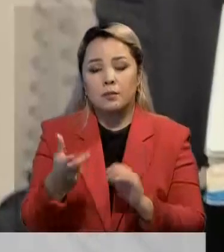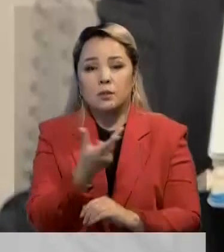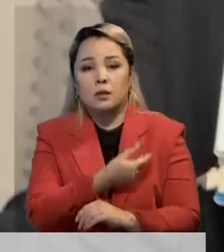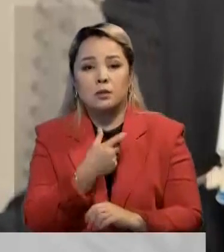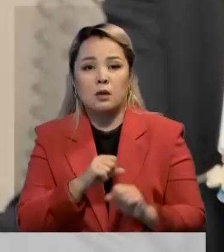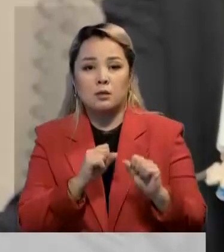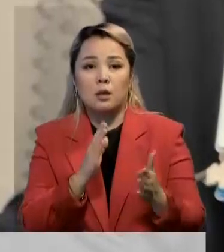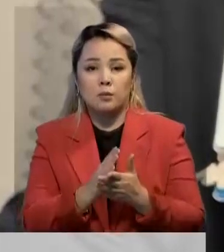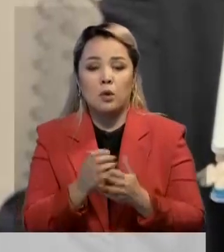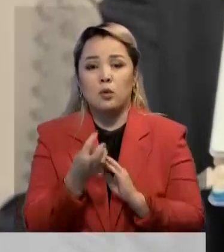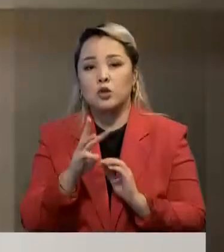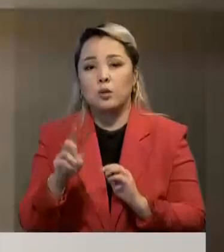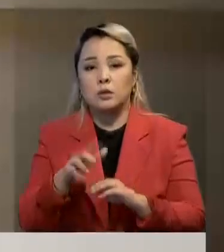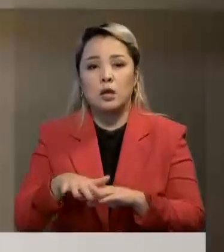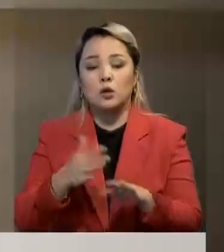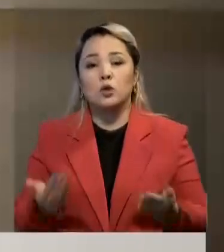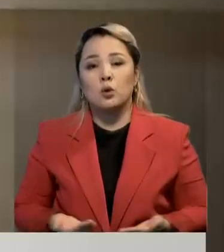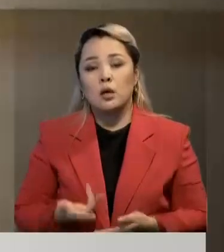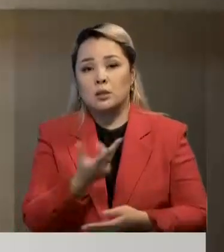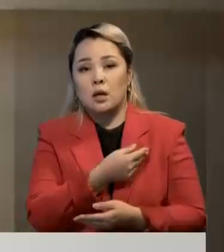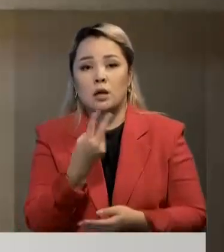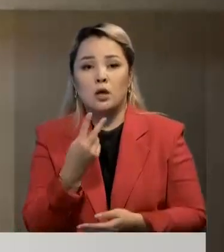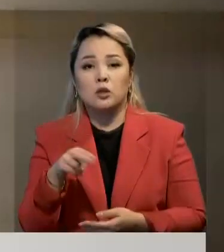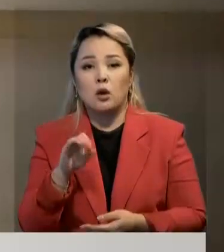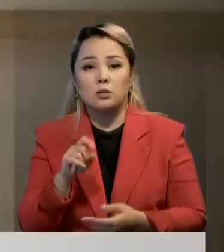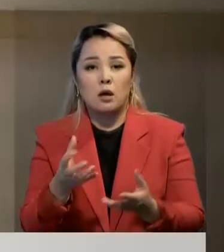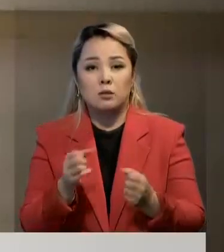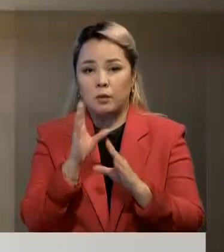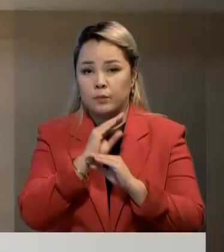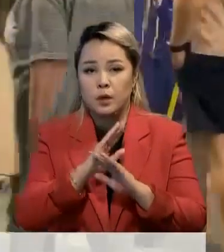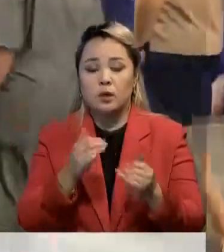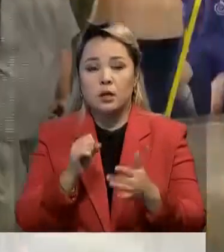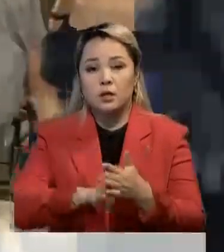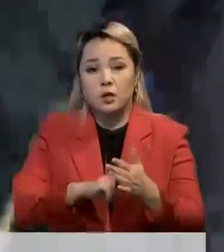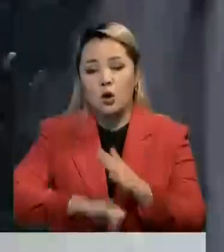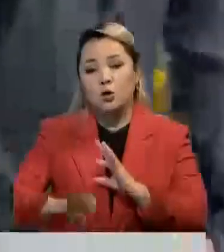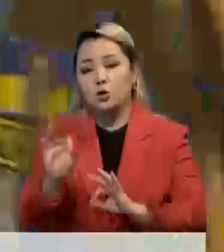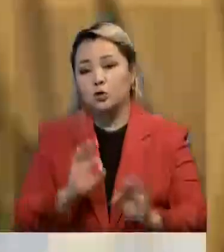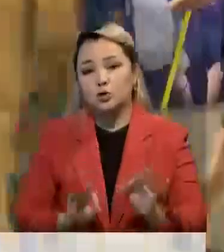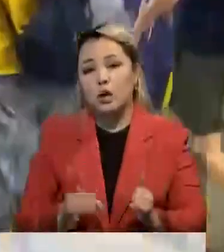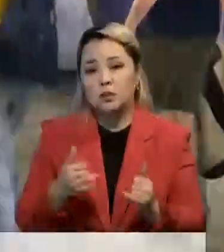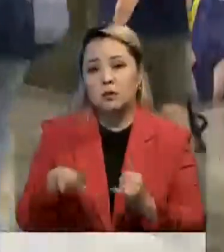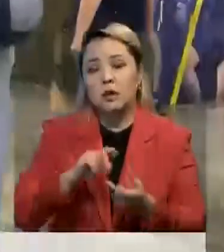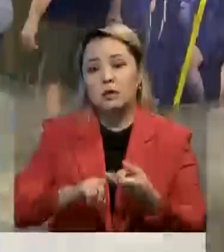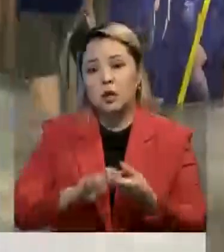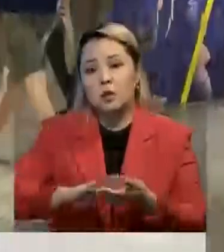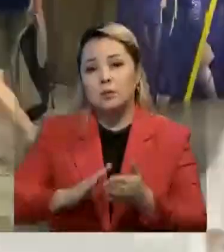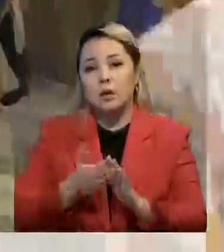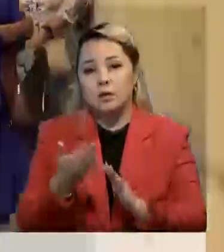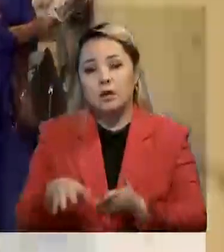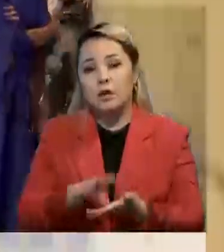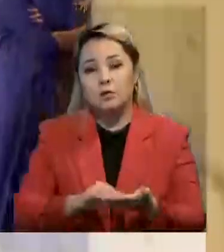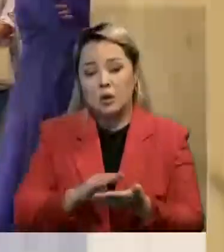ал 13 миллионнан астам тұрғын әлі екпенің екінші дозасын алған жоқ. Салдарынан күз түскелі елдегі эпидемиологиялық ахуал